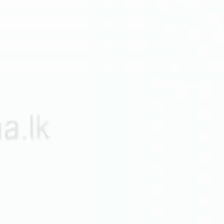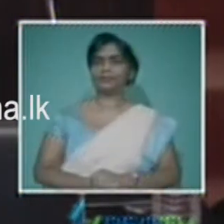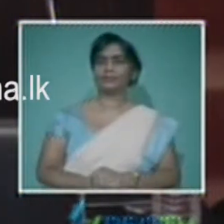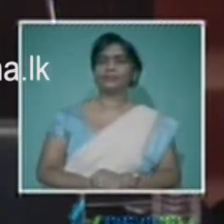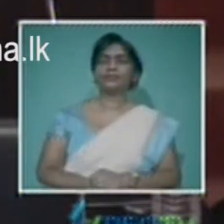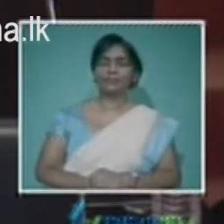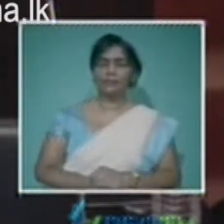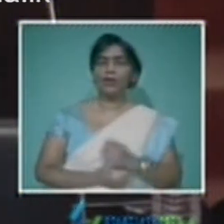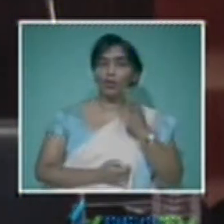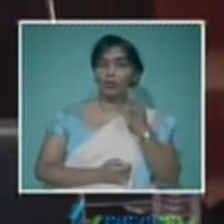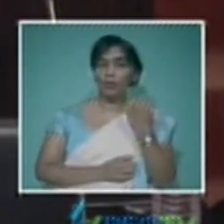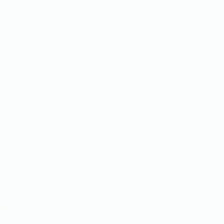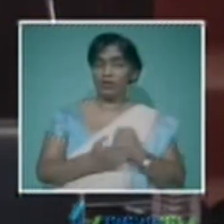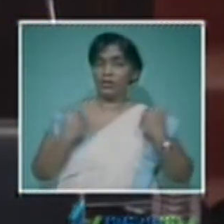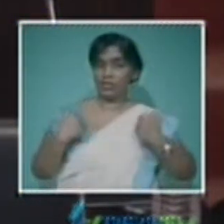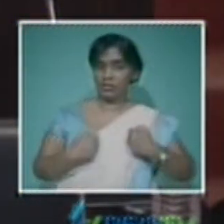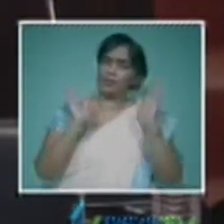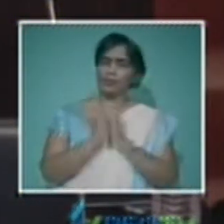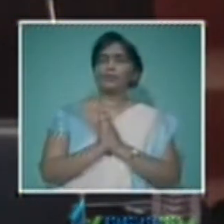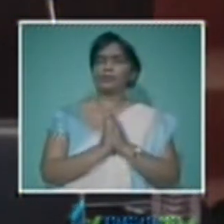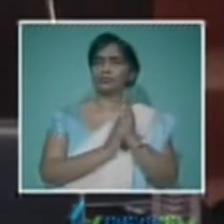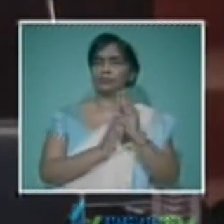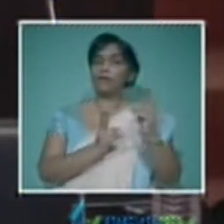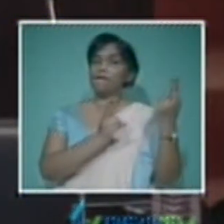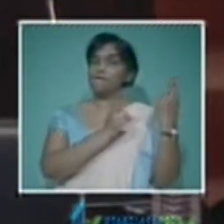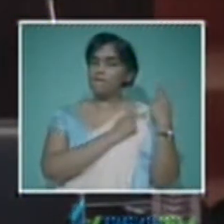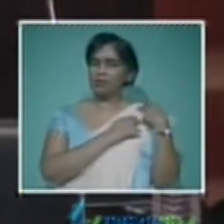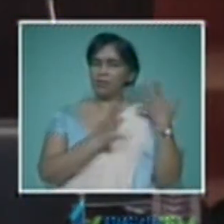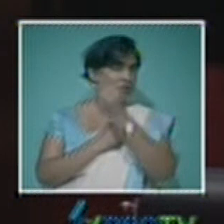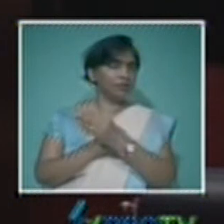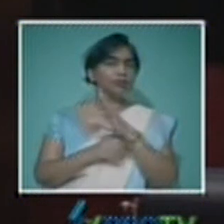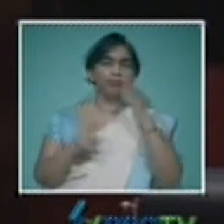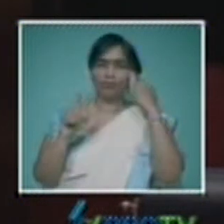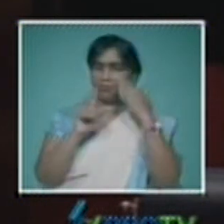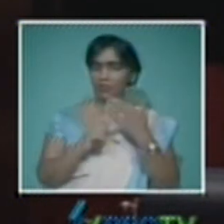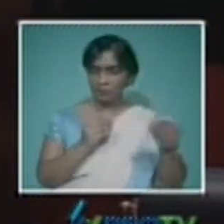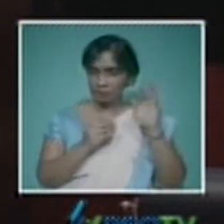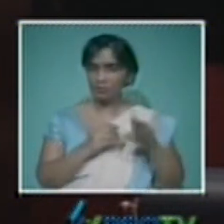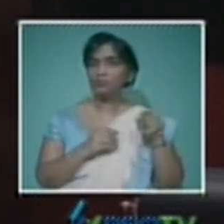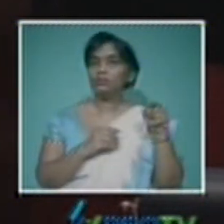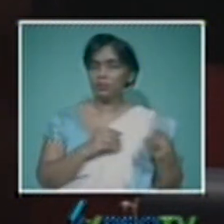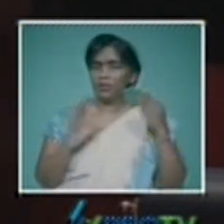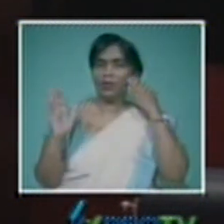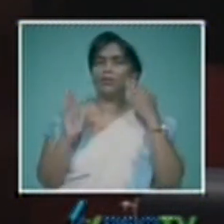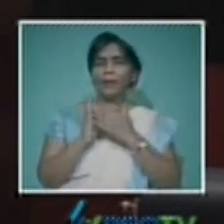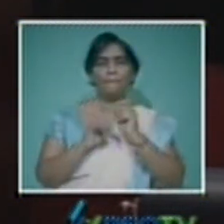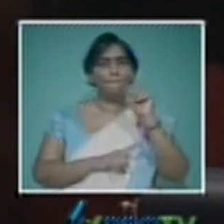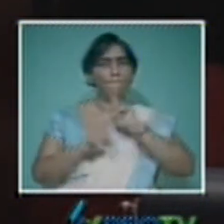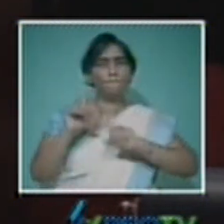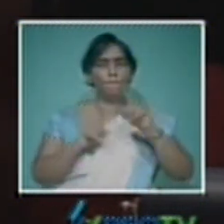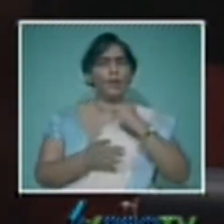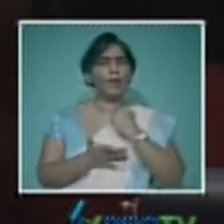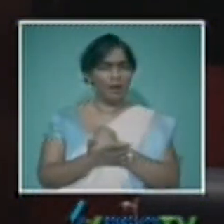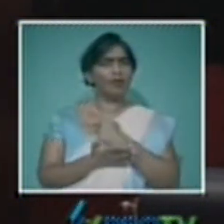උත්තරයක් නැහැ. මොකද මුදල් බලය තියෙන්නේ අපිට. සියලු දෙනාම වගකීමෙන් තොරව කටයුතු කරලා තියෙනවා. මමත් පිළිගන්නවා මේ පිළිබඳ පාර්ලිමේන්තුවට